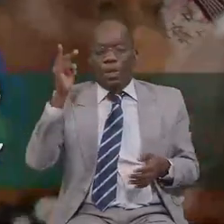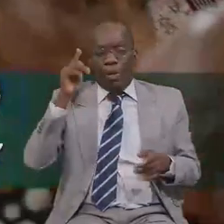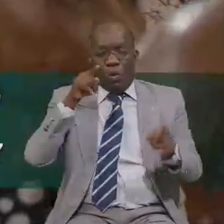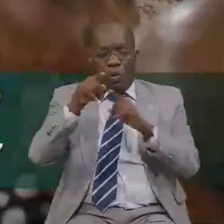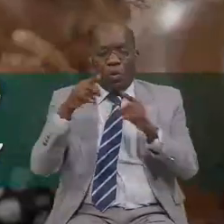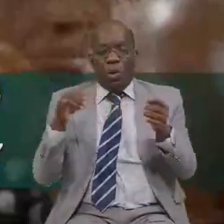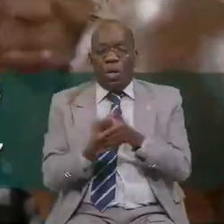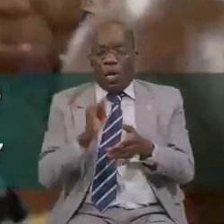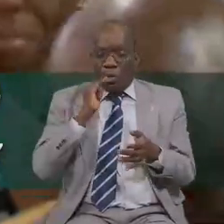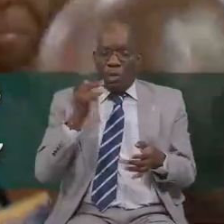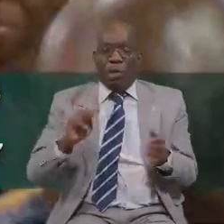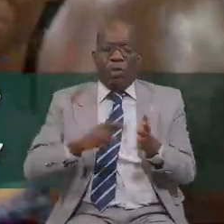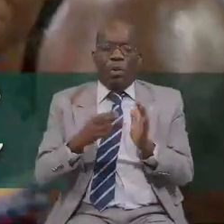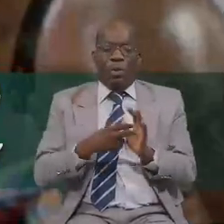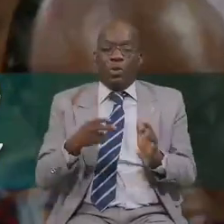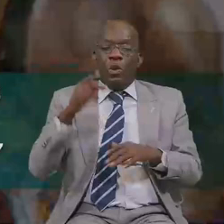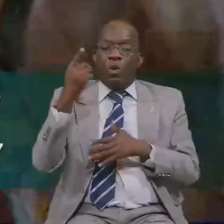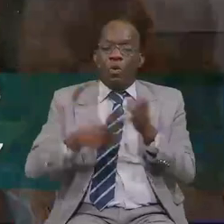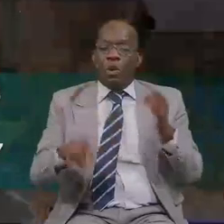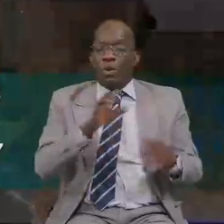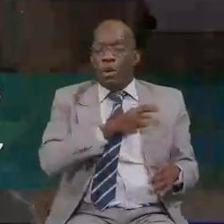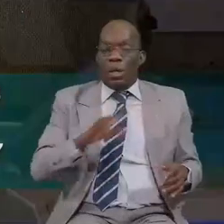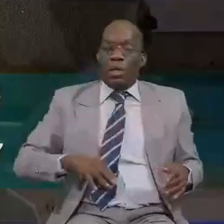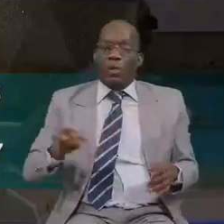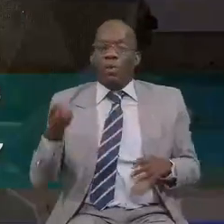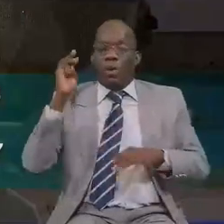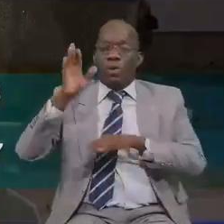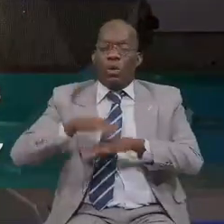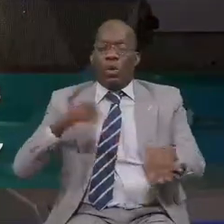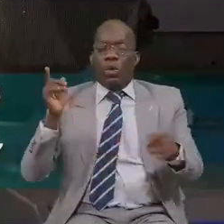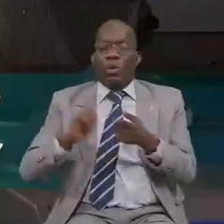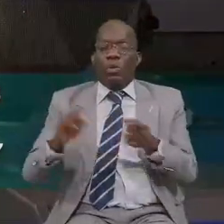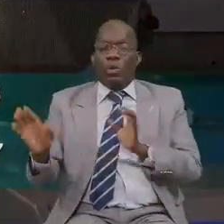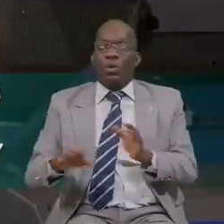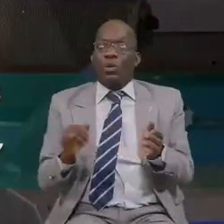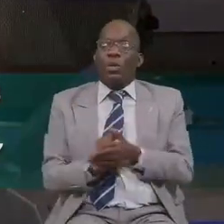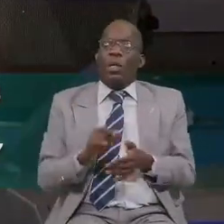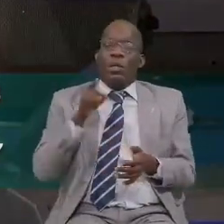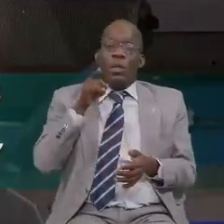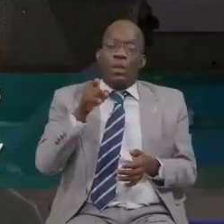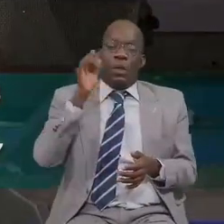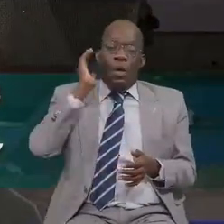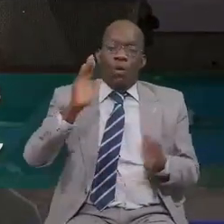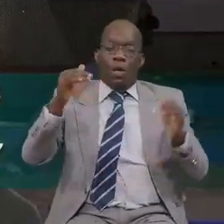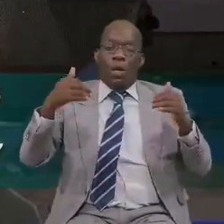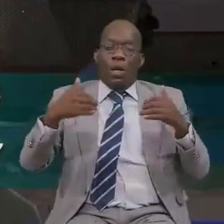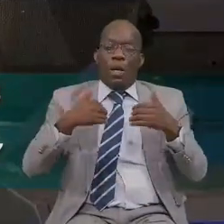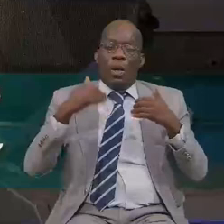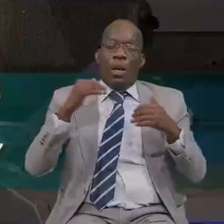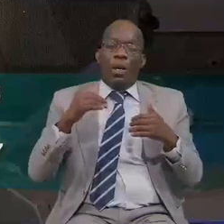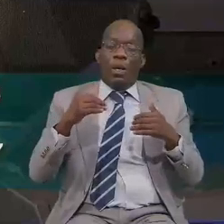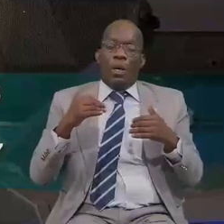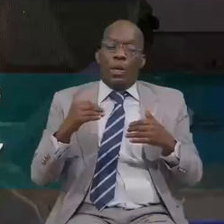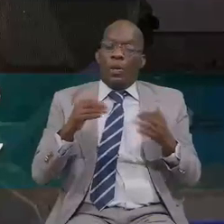appelés, pour laquelle Christ a été appelé, pour qu'il rende témoignage à la vérité.